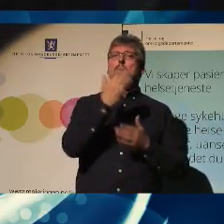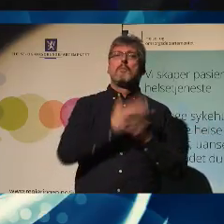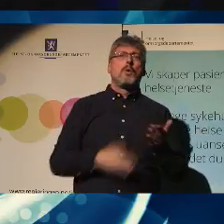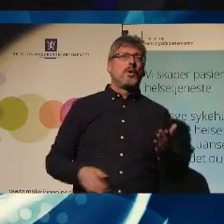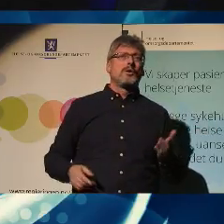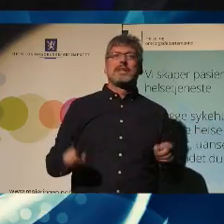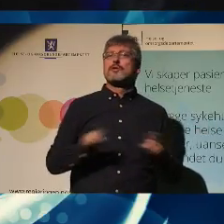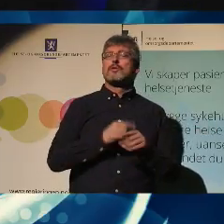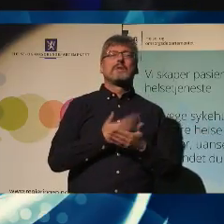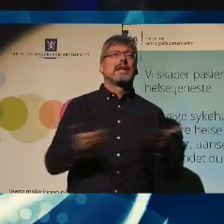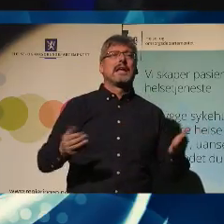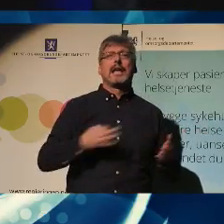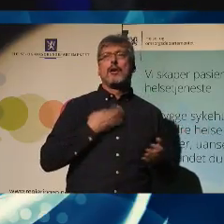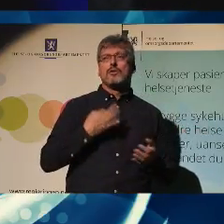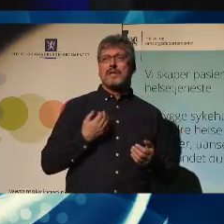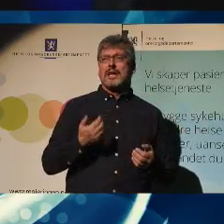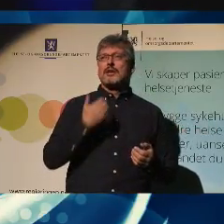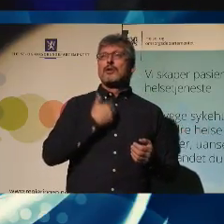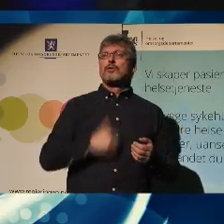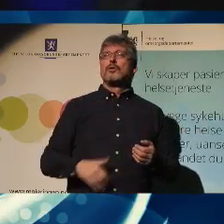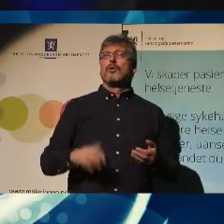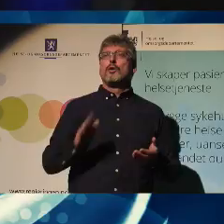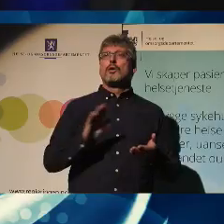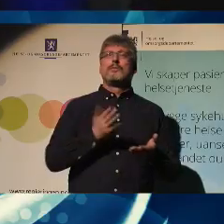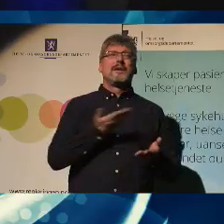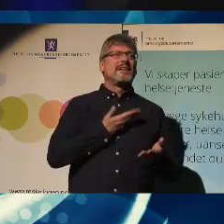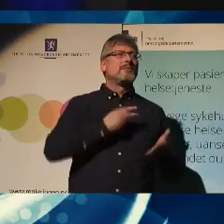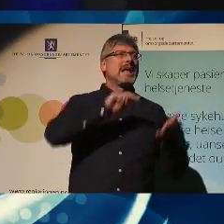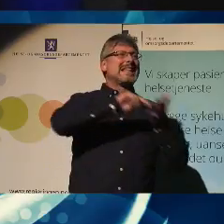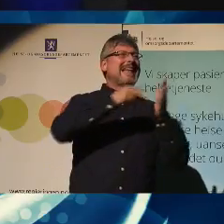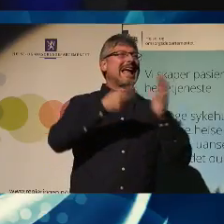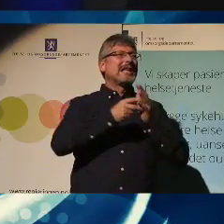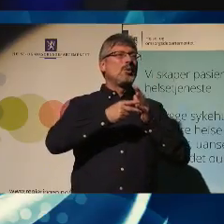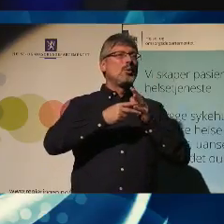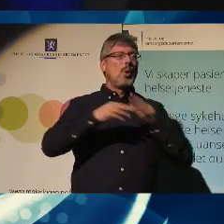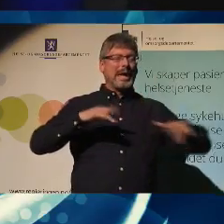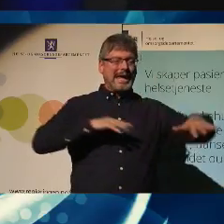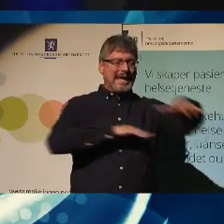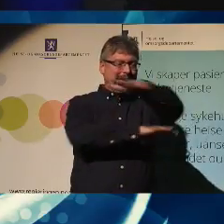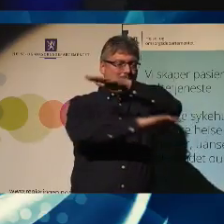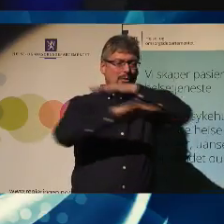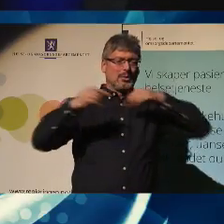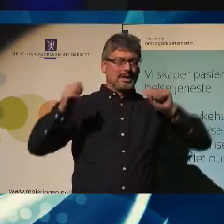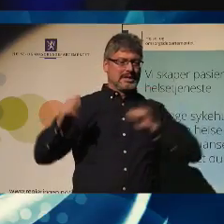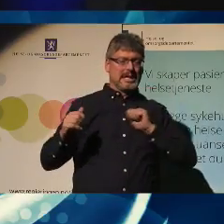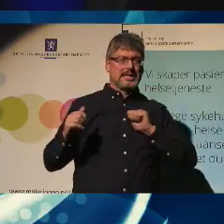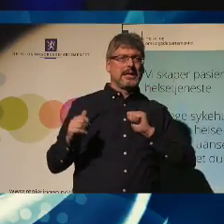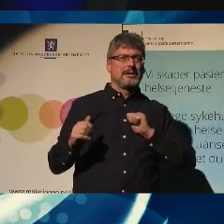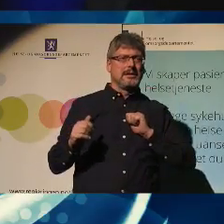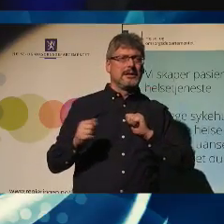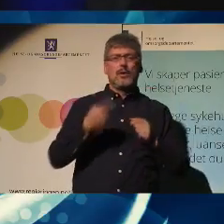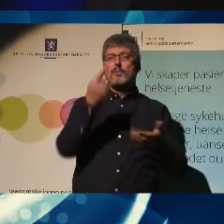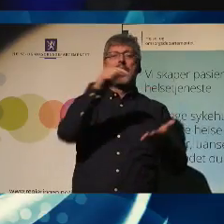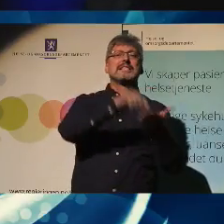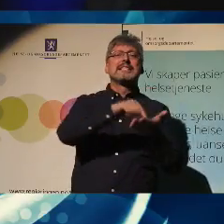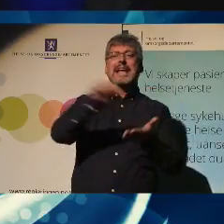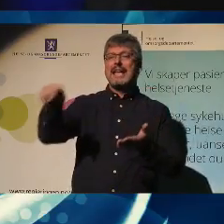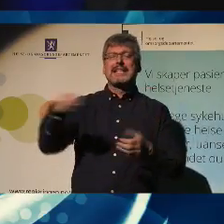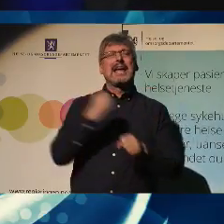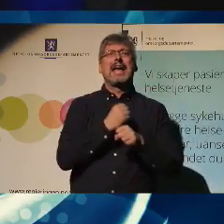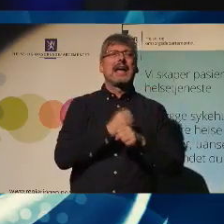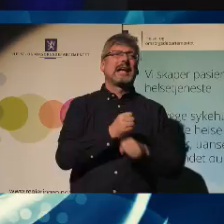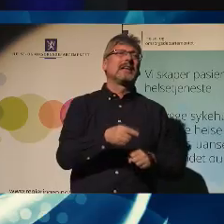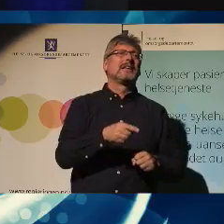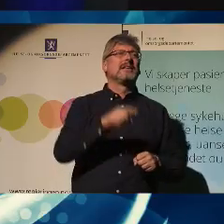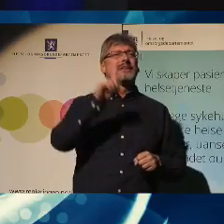ikke har ønsket seg. De dør med veldig mye teknologi rundt seg. De dør på steder hvor de egentlig kunne tenke